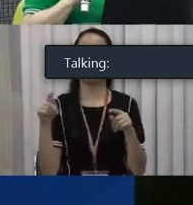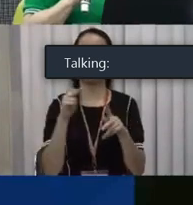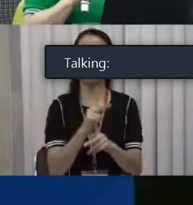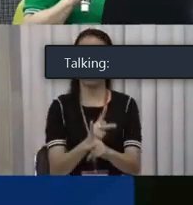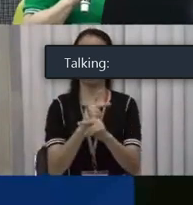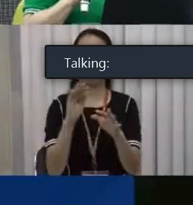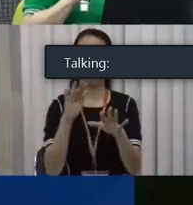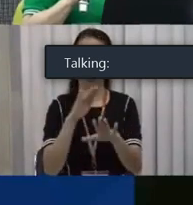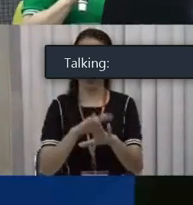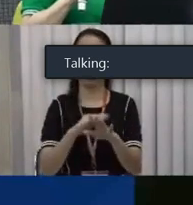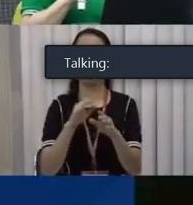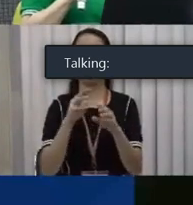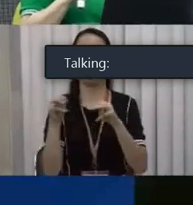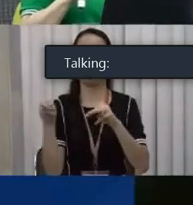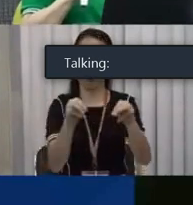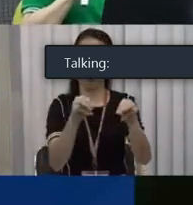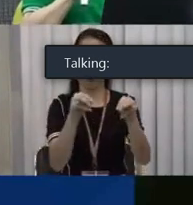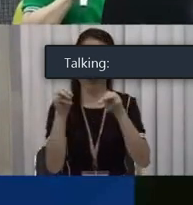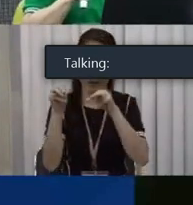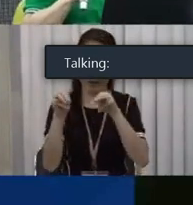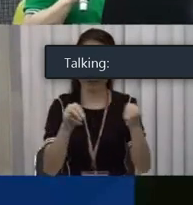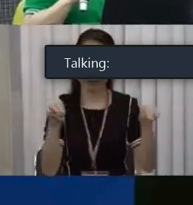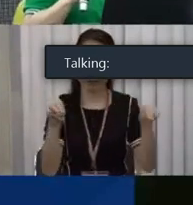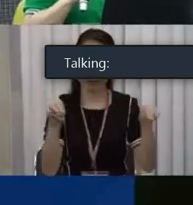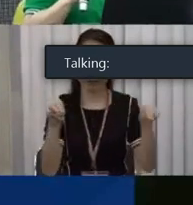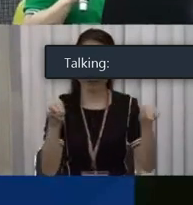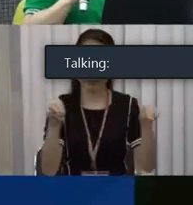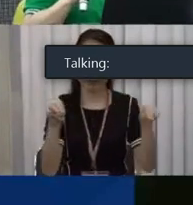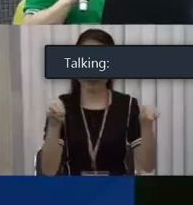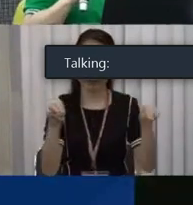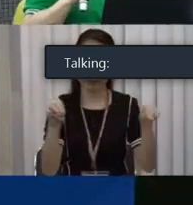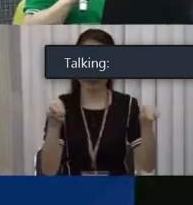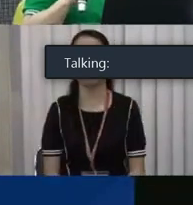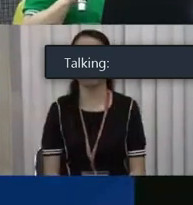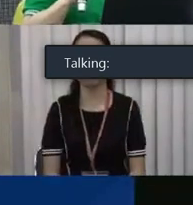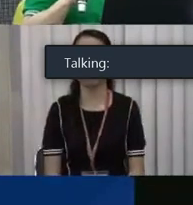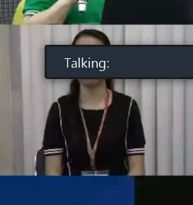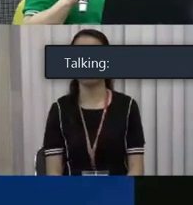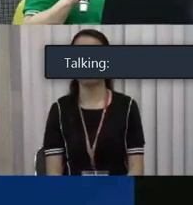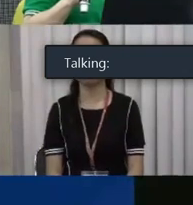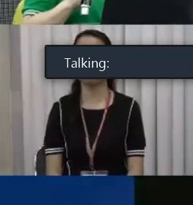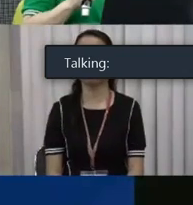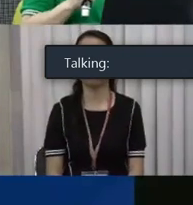survive. Tech savviness. Kinahanglan ta nga